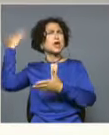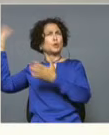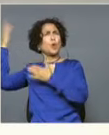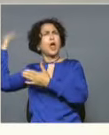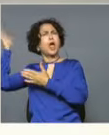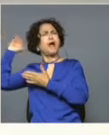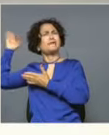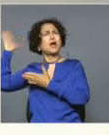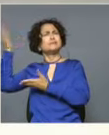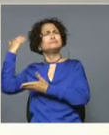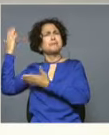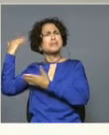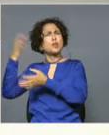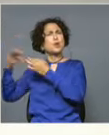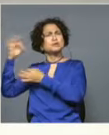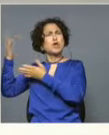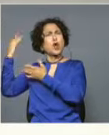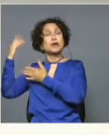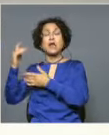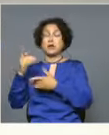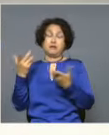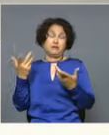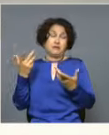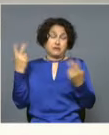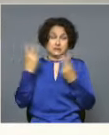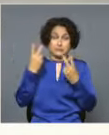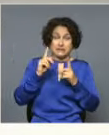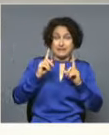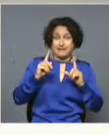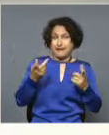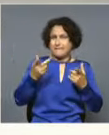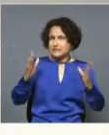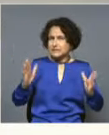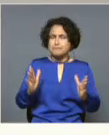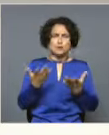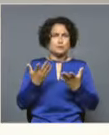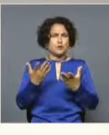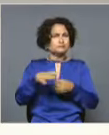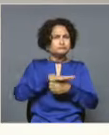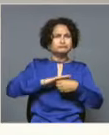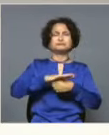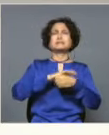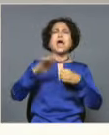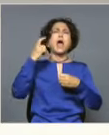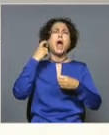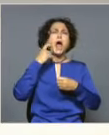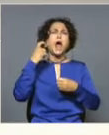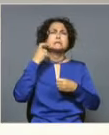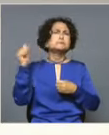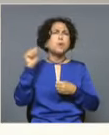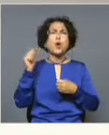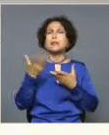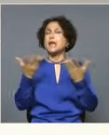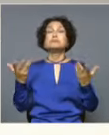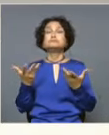Най-напред трябва да тръгнем от създаването на азбуката, вероятно. И в този смисъл тя често